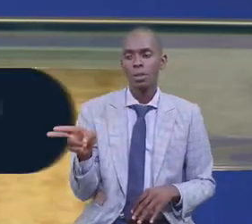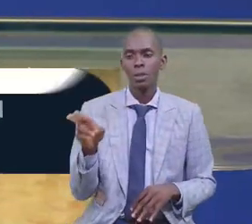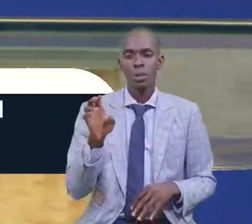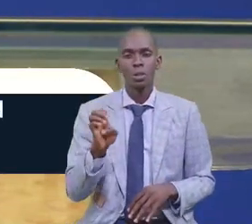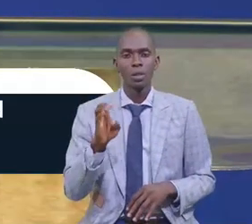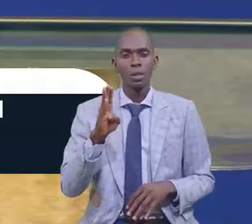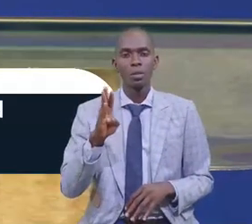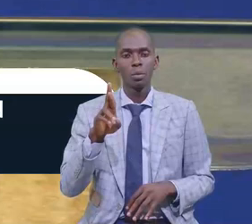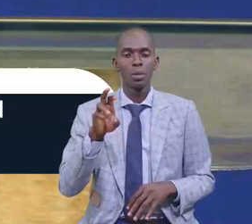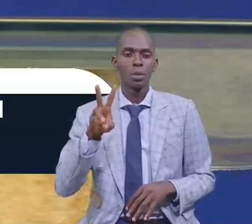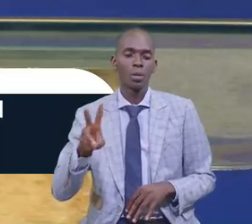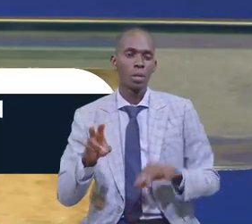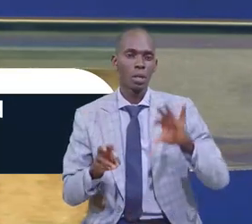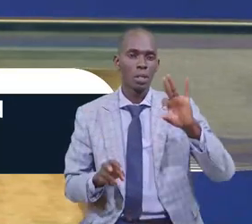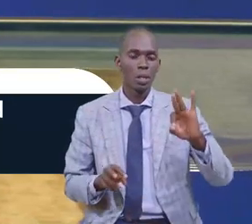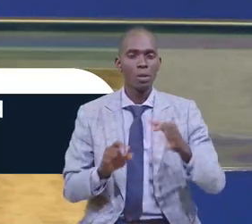Hébreux chapitre 9.